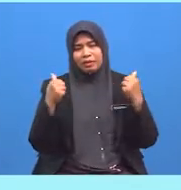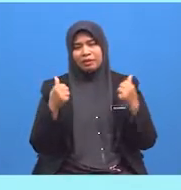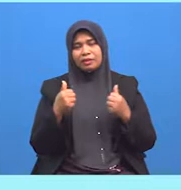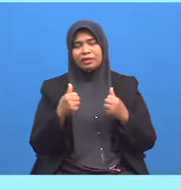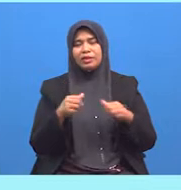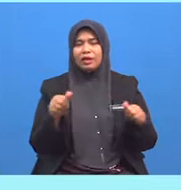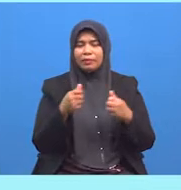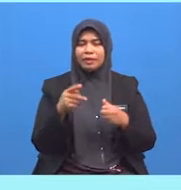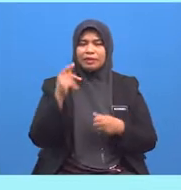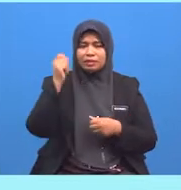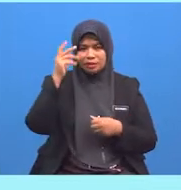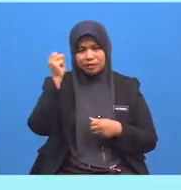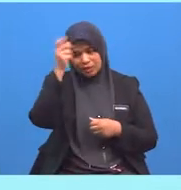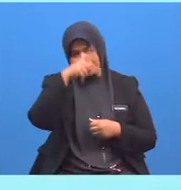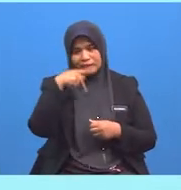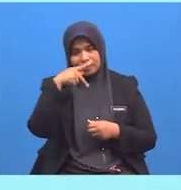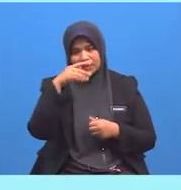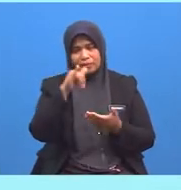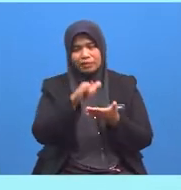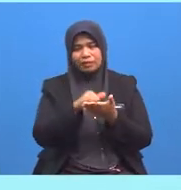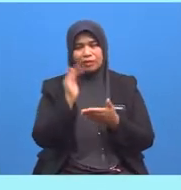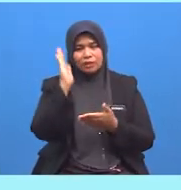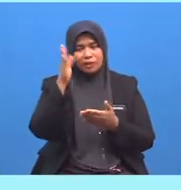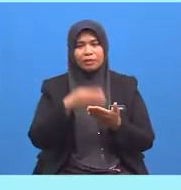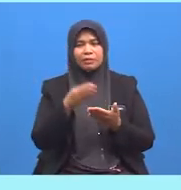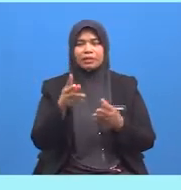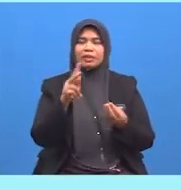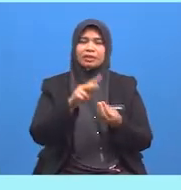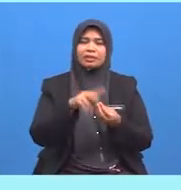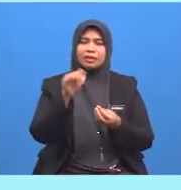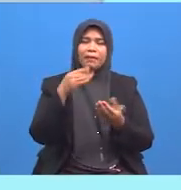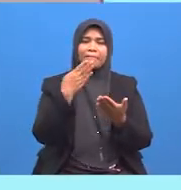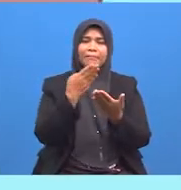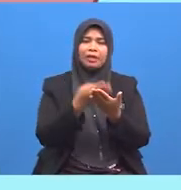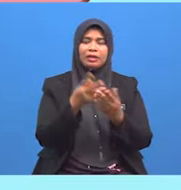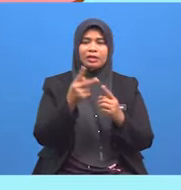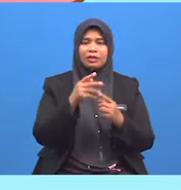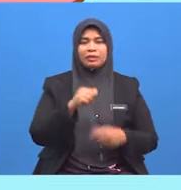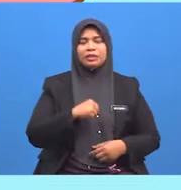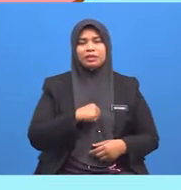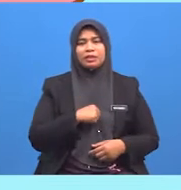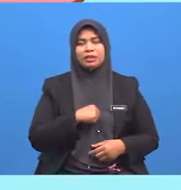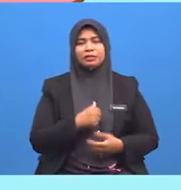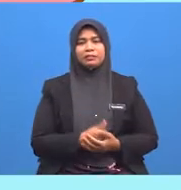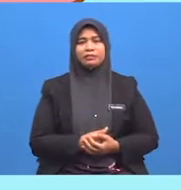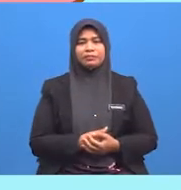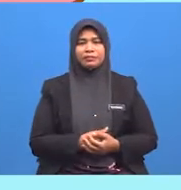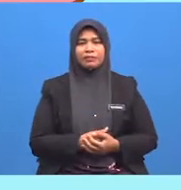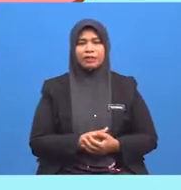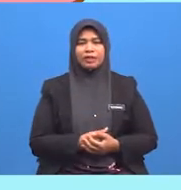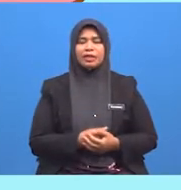mengamalkan sikap tersebut akan memberi kesan yang baik pada diri diantaranya yang